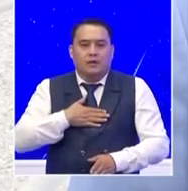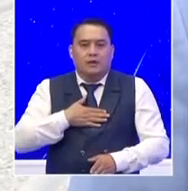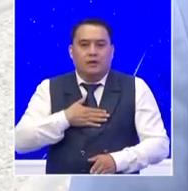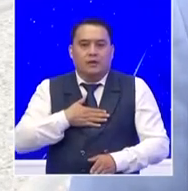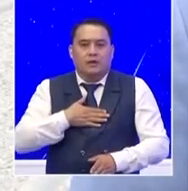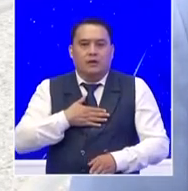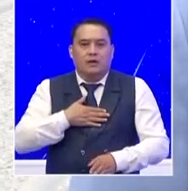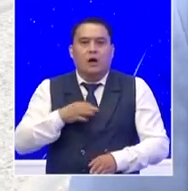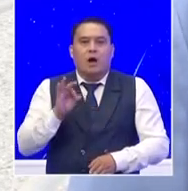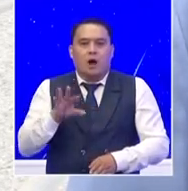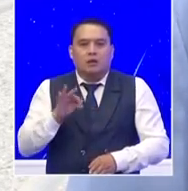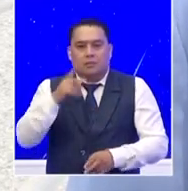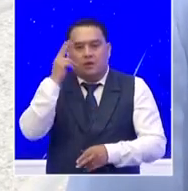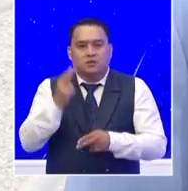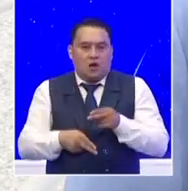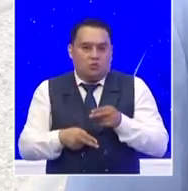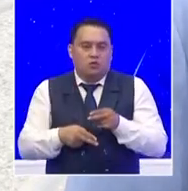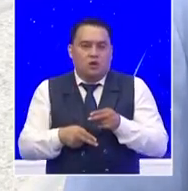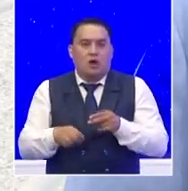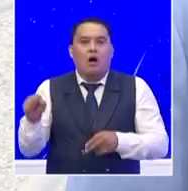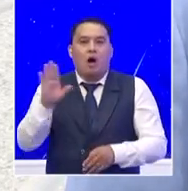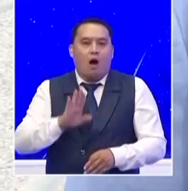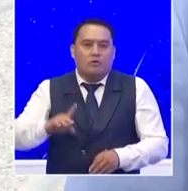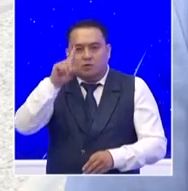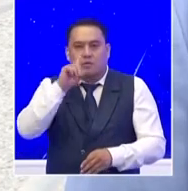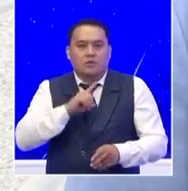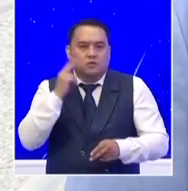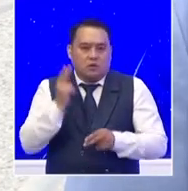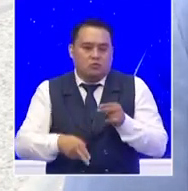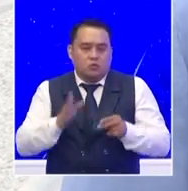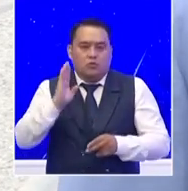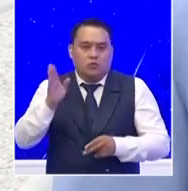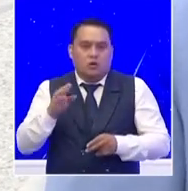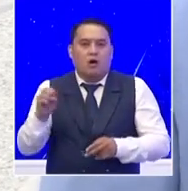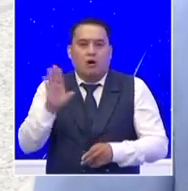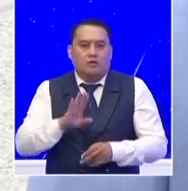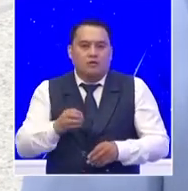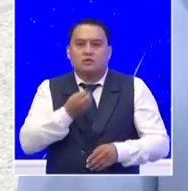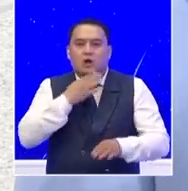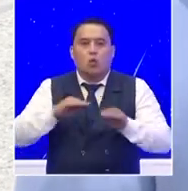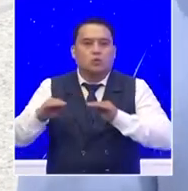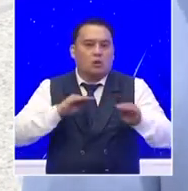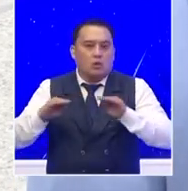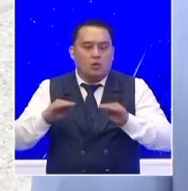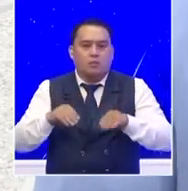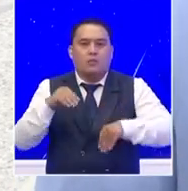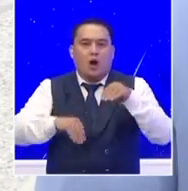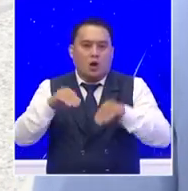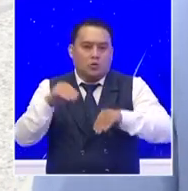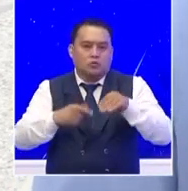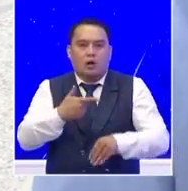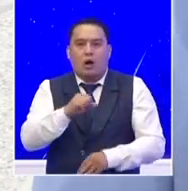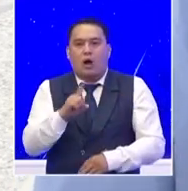По плану должно быть в октябре завершиться, но к концу августа мы завершаем работу по благоустройству. Здесь будет озеленение, посажен будет